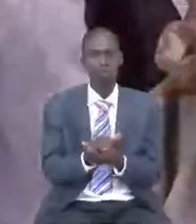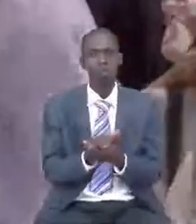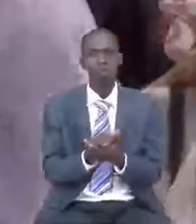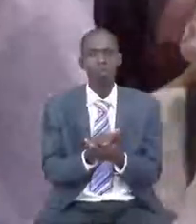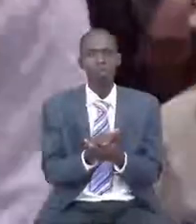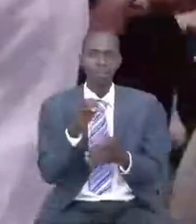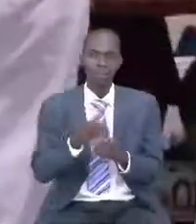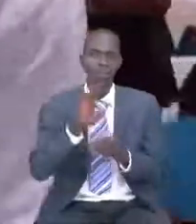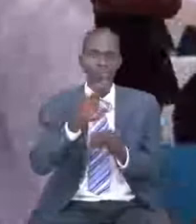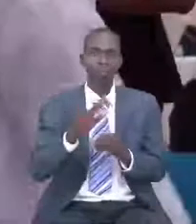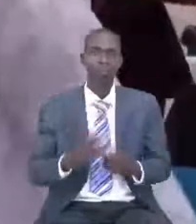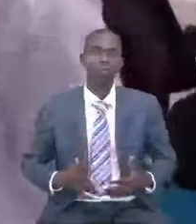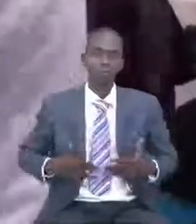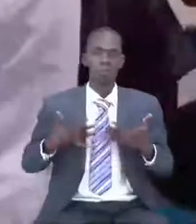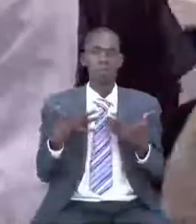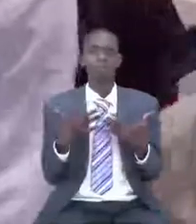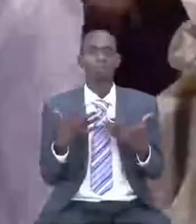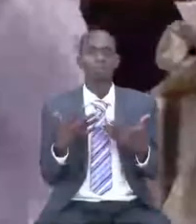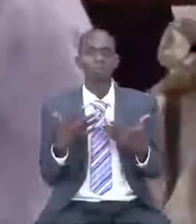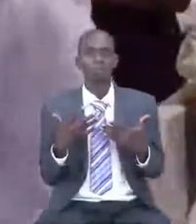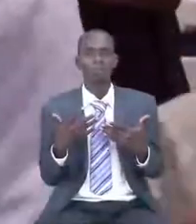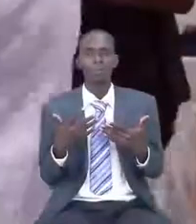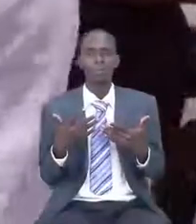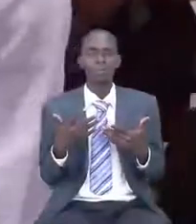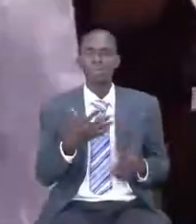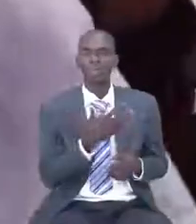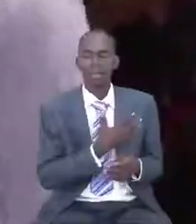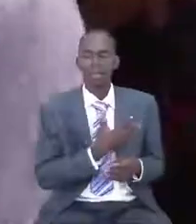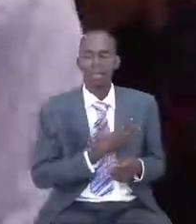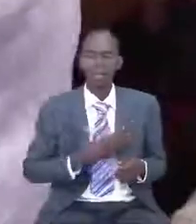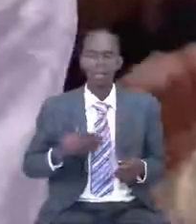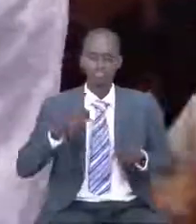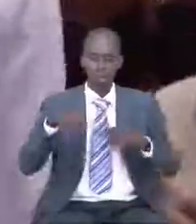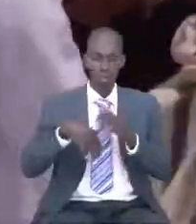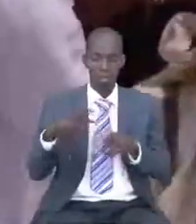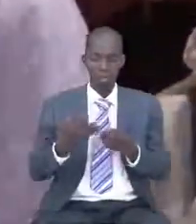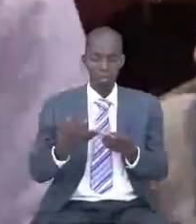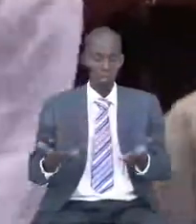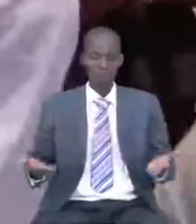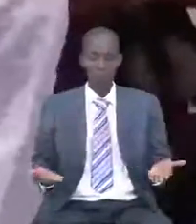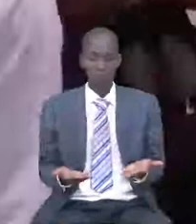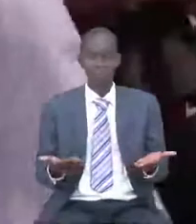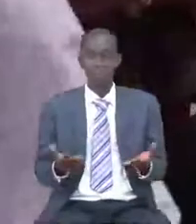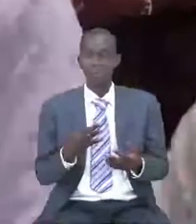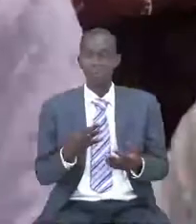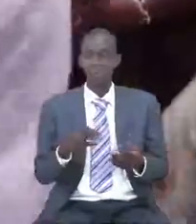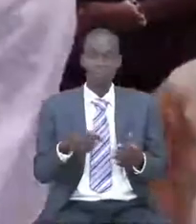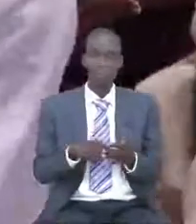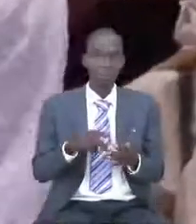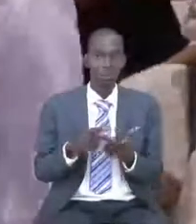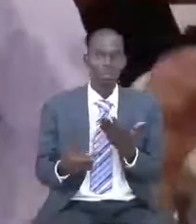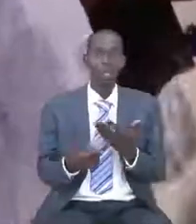Que le Seigneur le fasse dans ta vie. et quitte ce